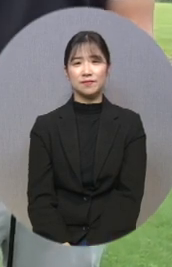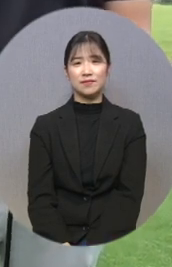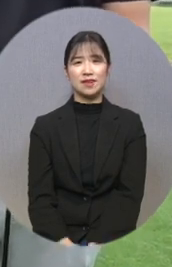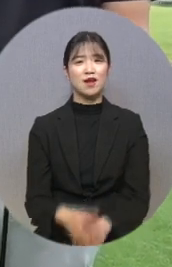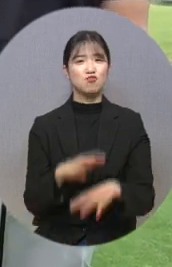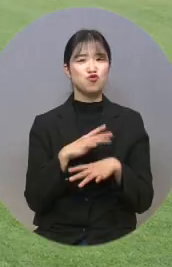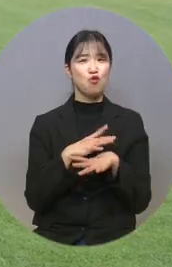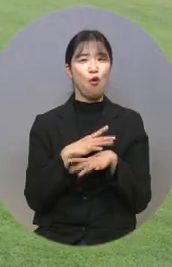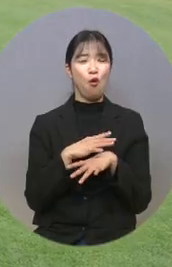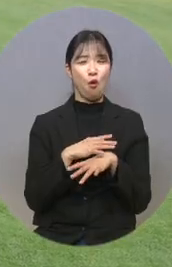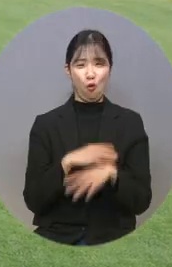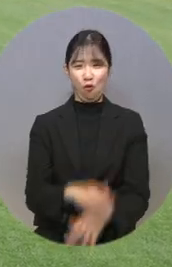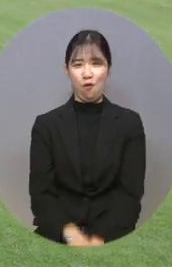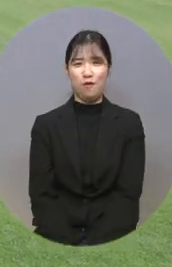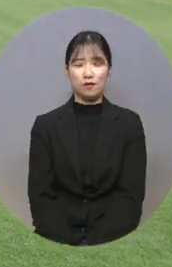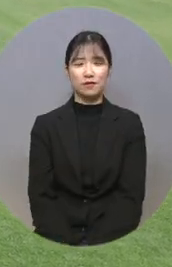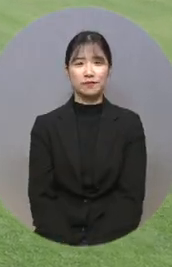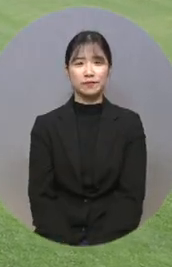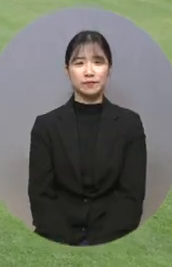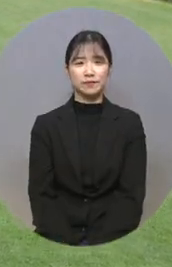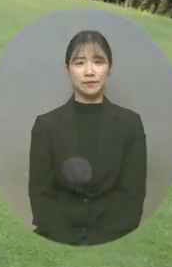무섭다 양. 어.